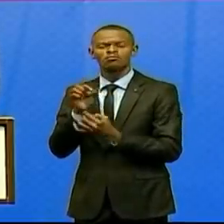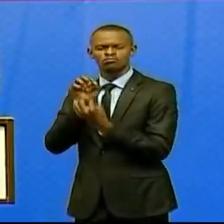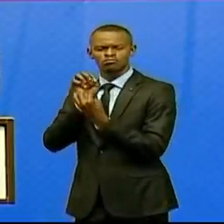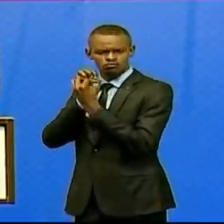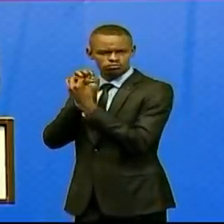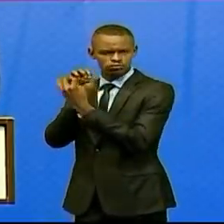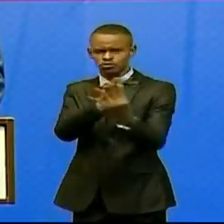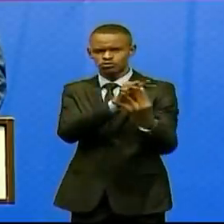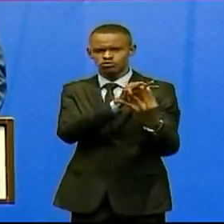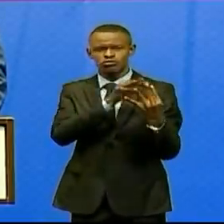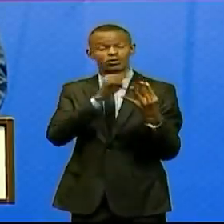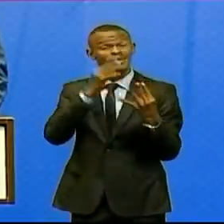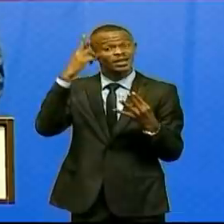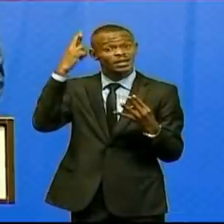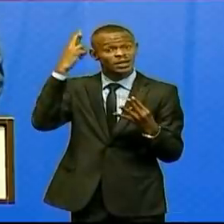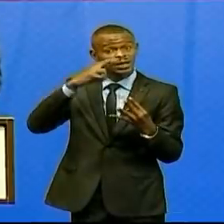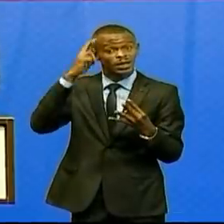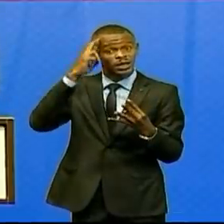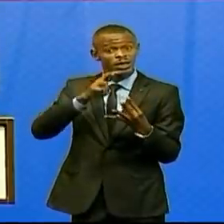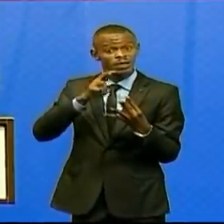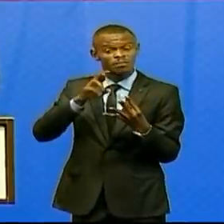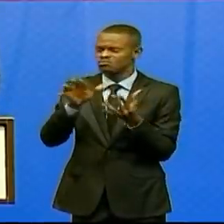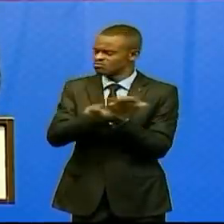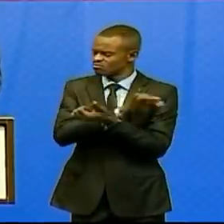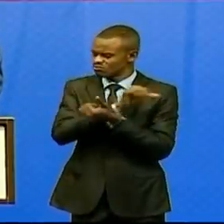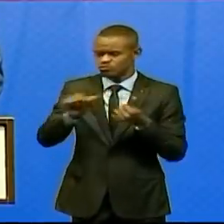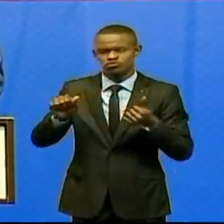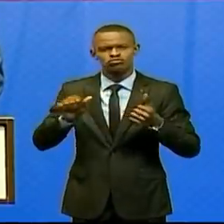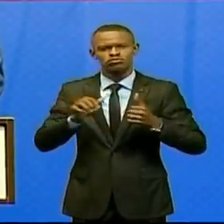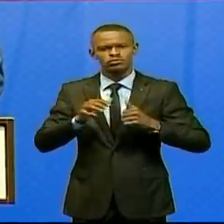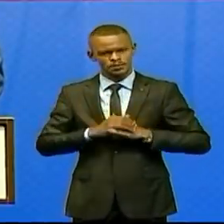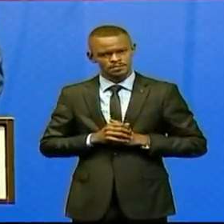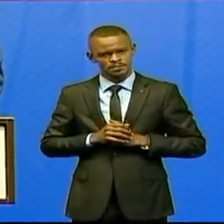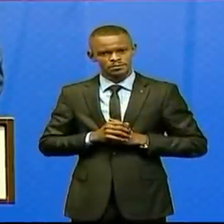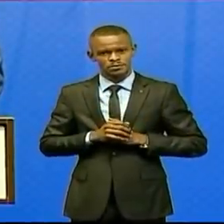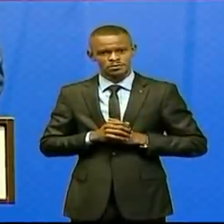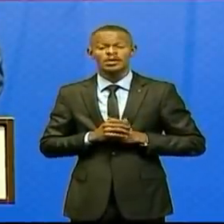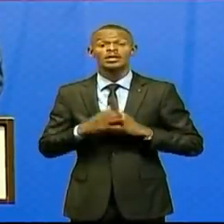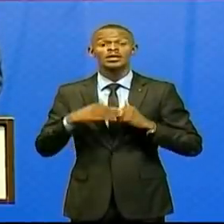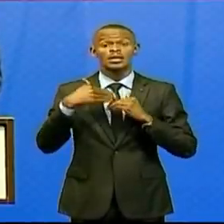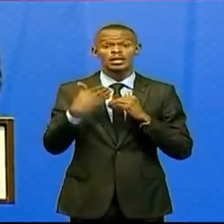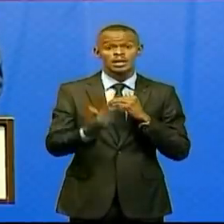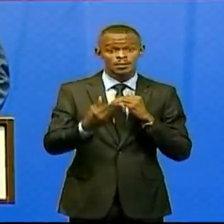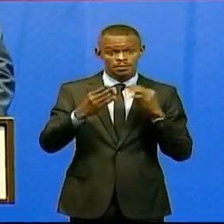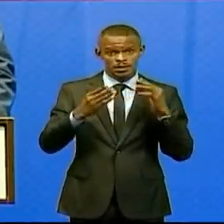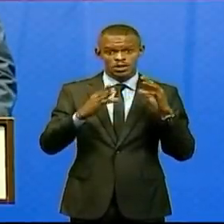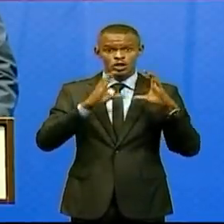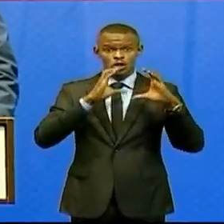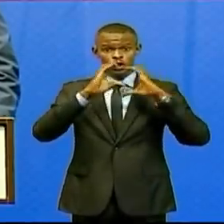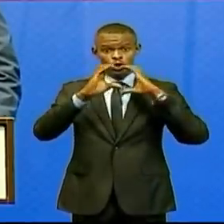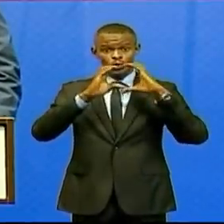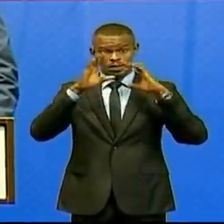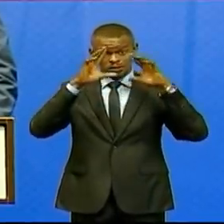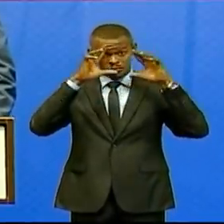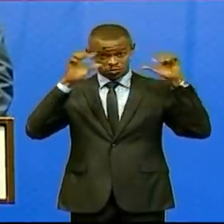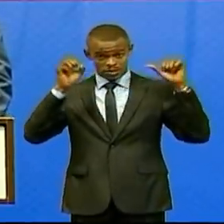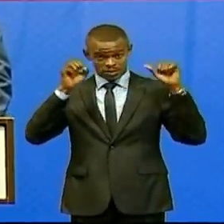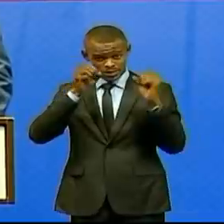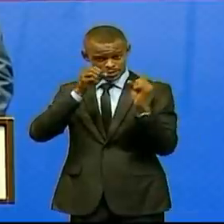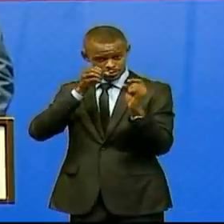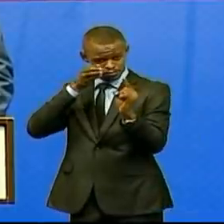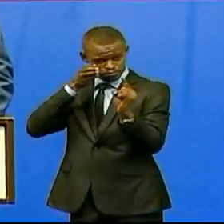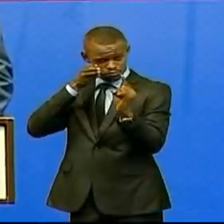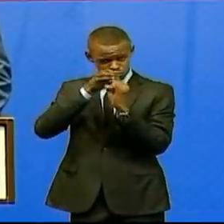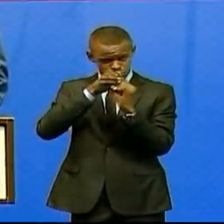négatives. Par la suite, la communication du président de la République, chef de l'État, a porté essentiellement sur 4